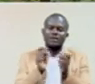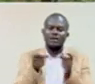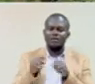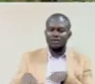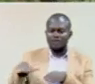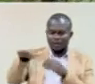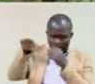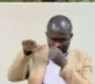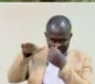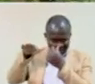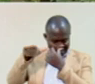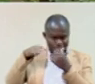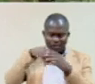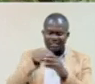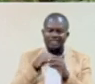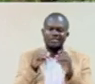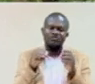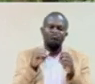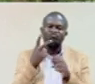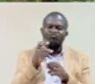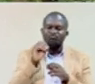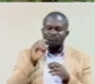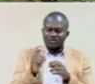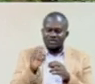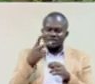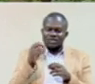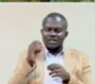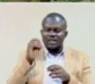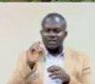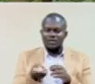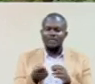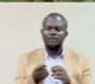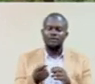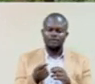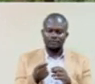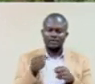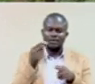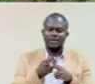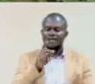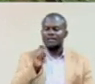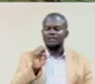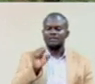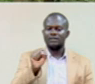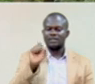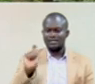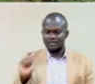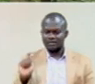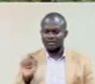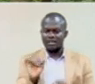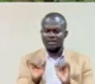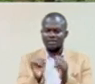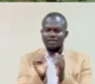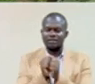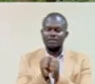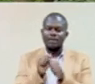Mu kinyejana cya 20 kimaze gutangira aribwo ikintu bitaga teste mu ndimi z'amahanga,